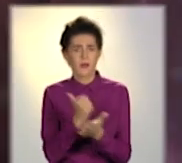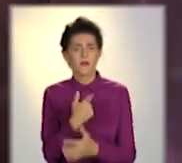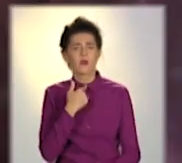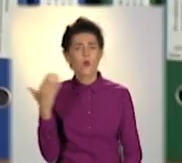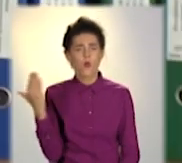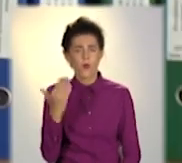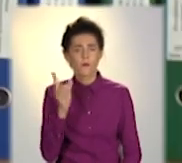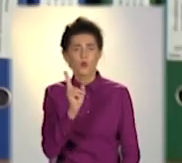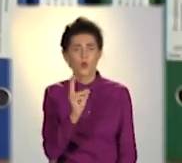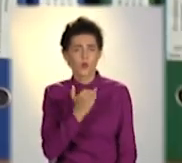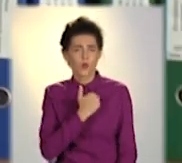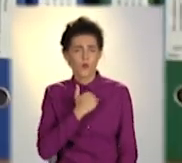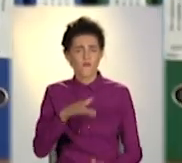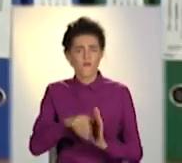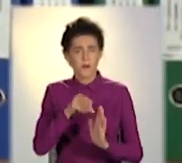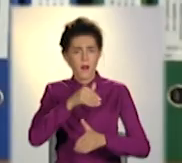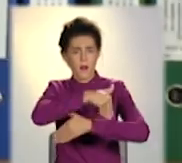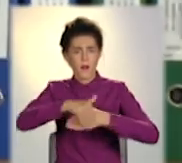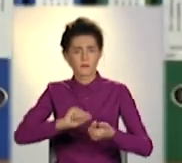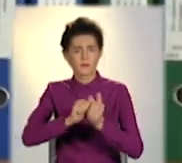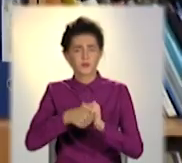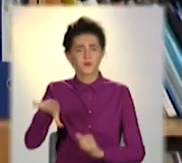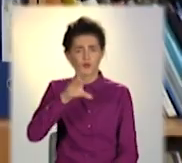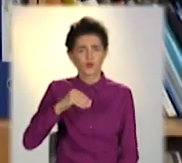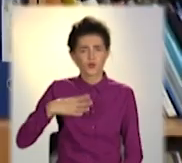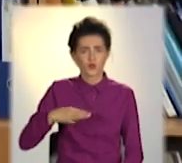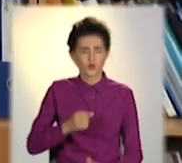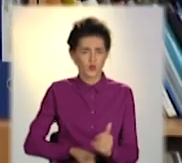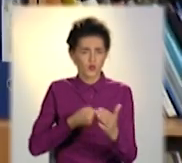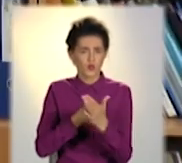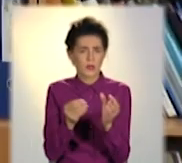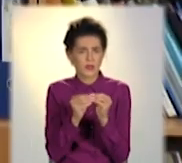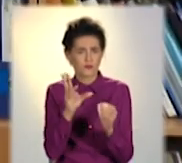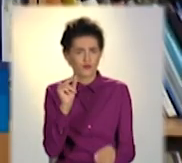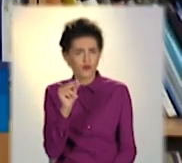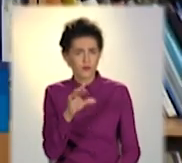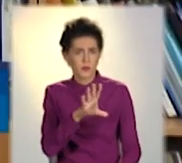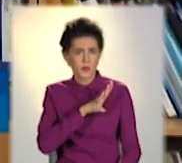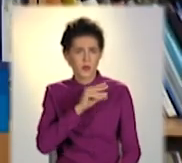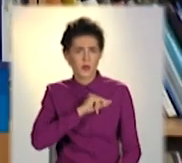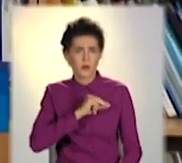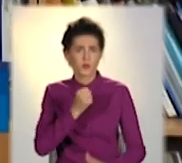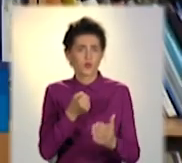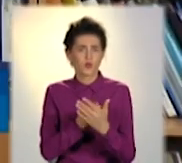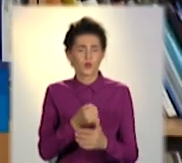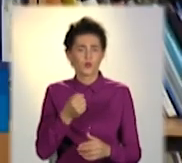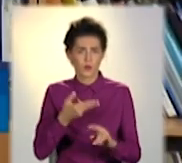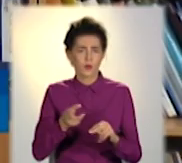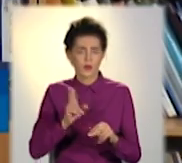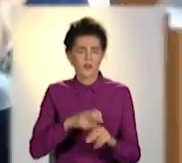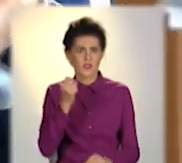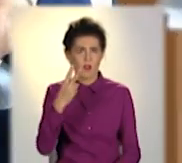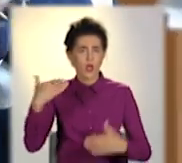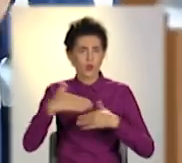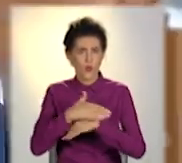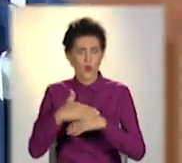охочих змінити виборчу адресу чекали до останнього. 10-го числа ми працювали до 24:00. В ожиданні